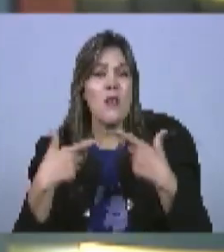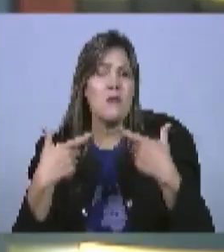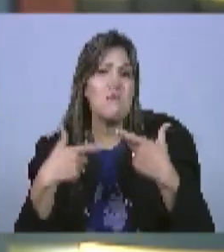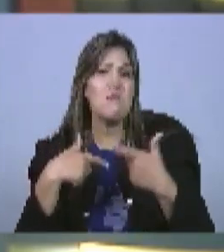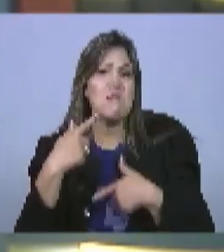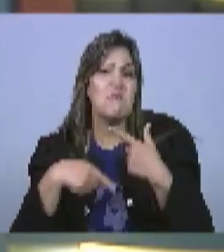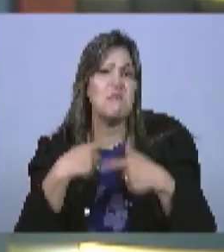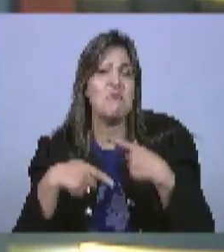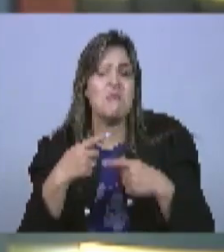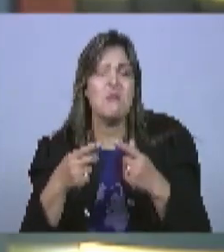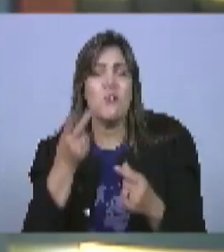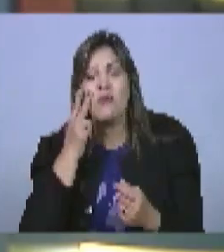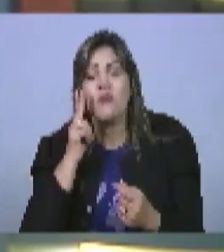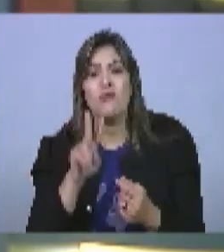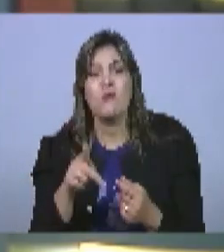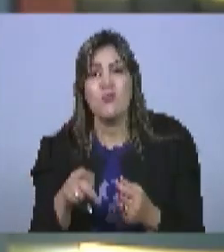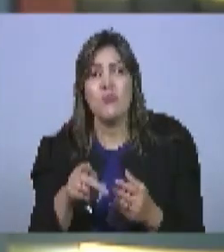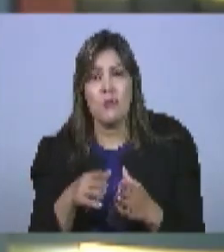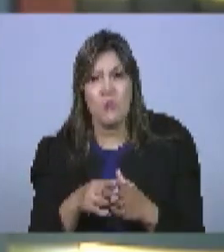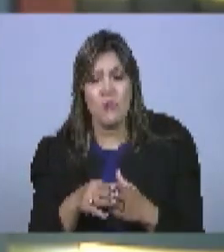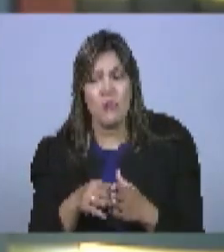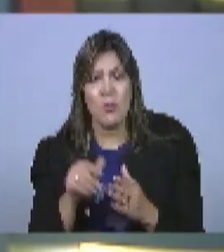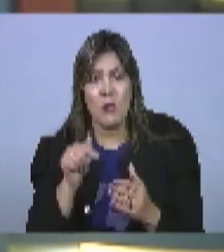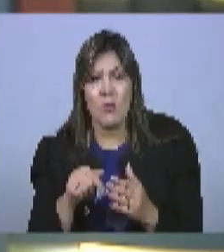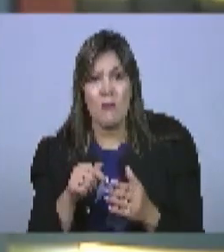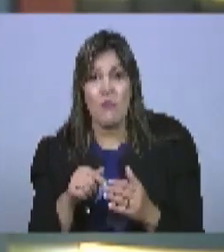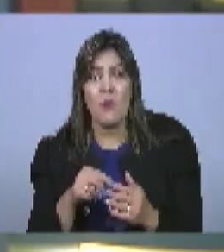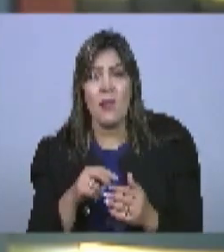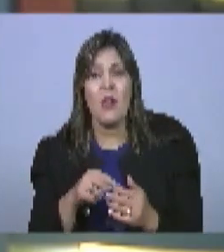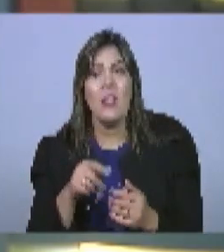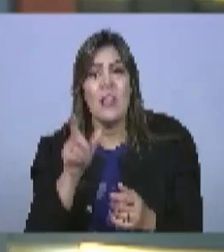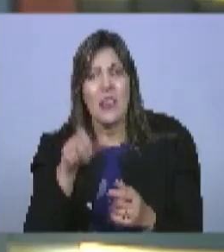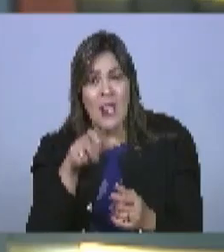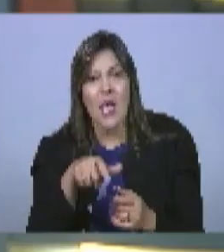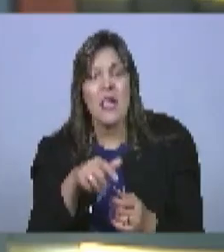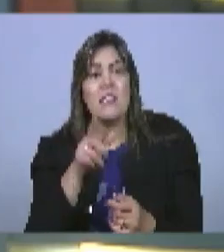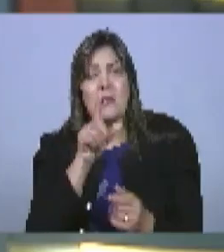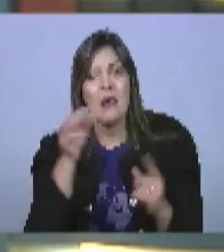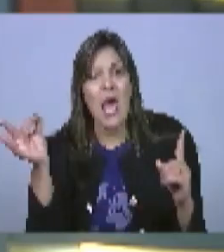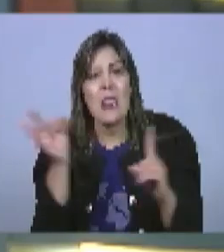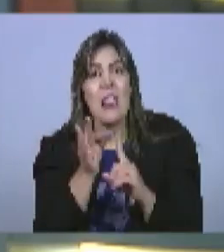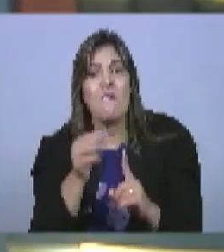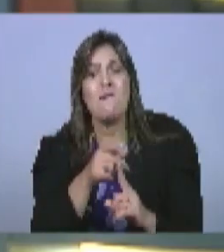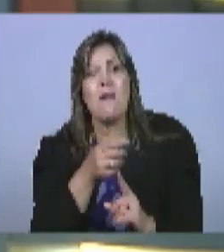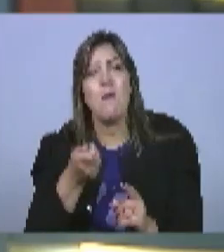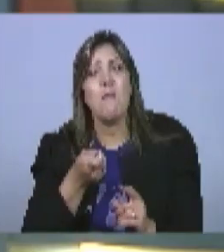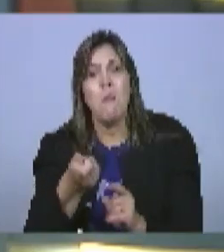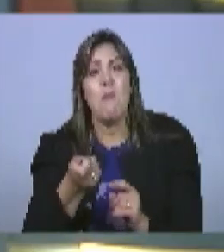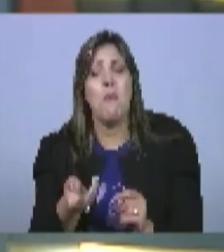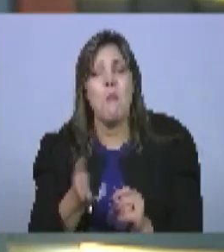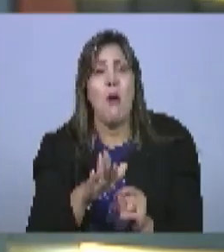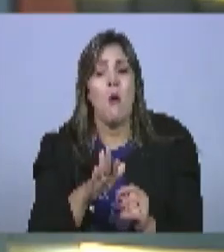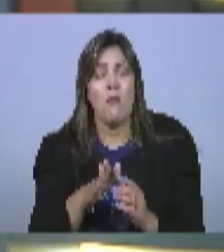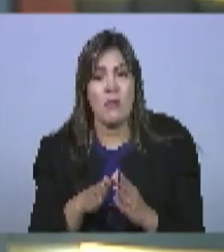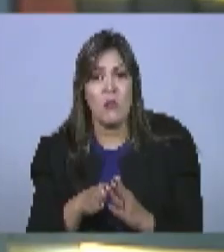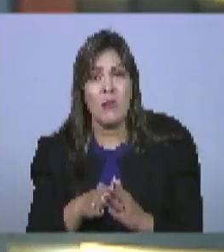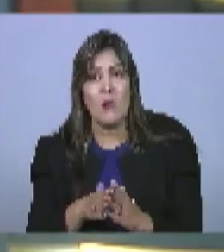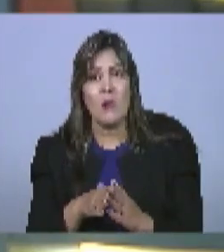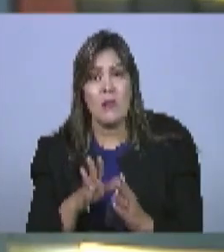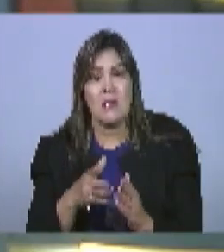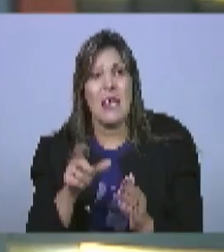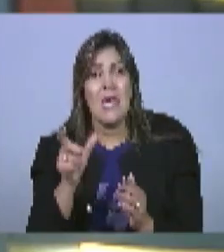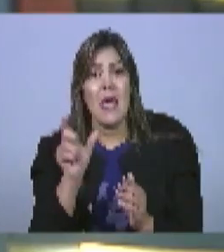ومتشعب وادينا شايفين ان في محاولات الاغتيال زي ما قلنا في اغتيال اسماعيل